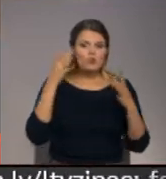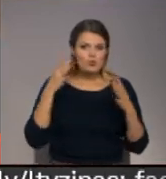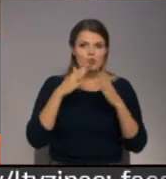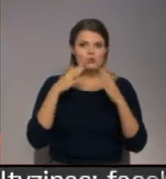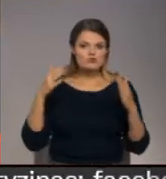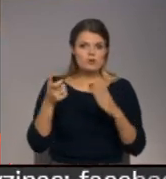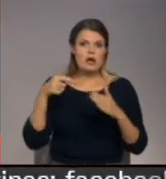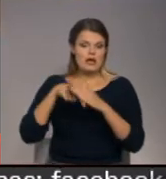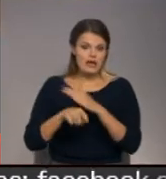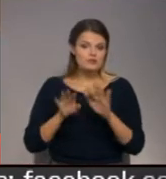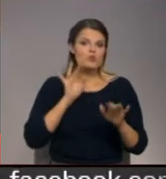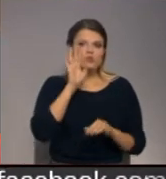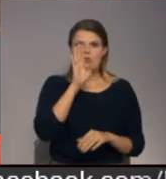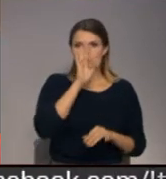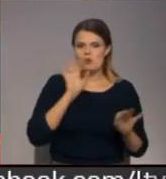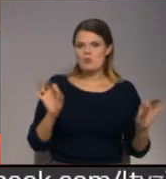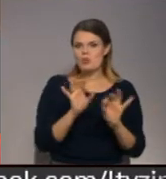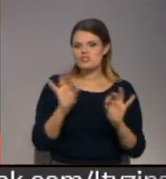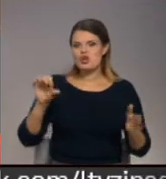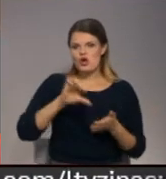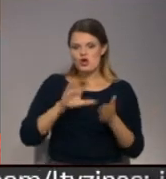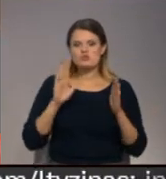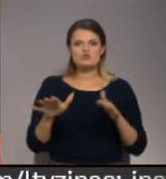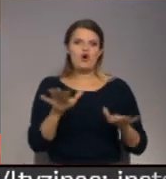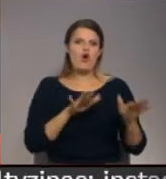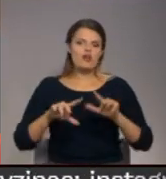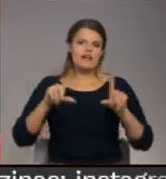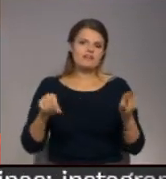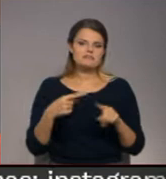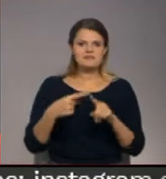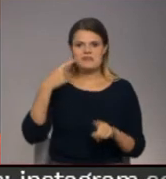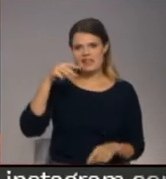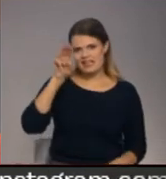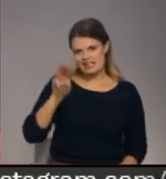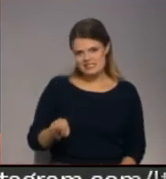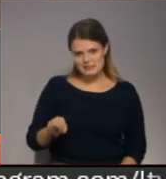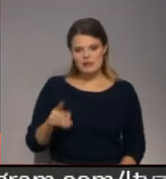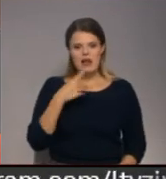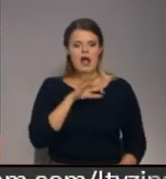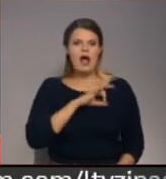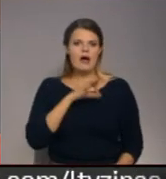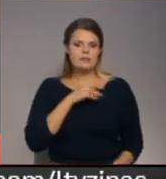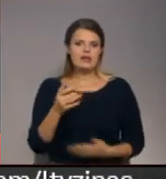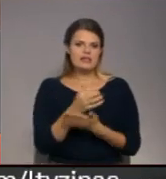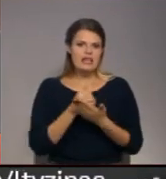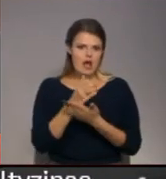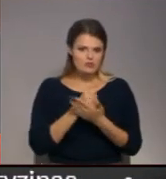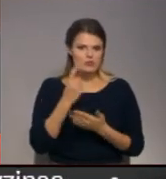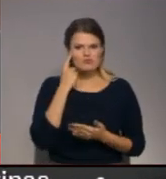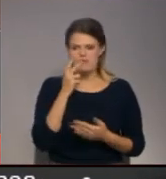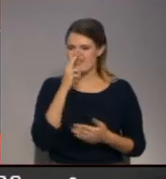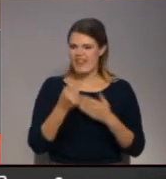kasē. Arī turpmāk nopietnās mūzikas koncerti tikšot rīkoti vismaz reizi mēnesī. Atpelnīt ieguldījumus gan